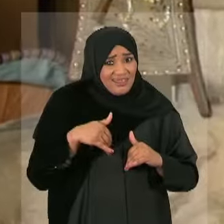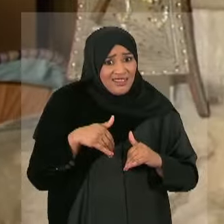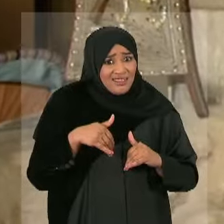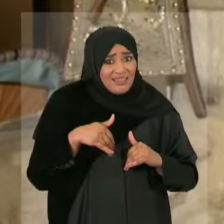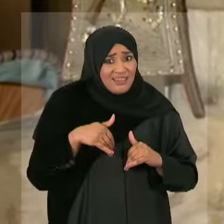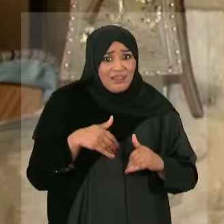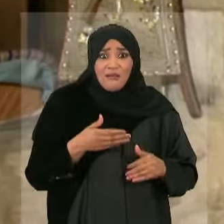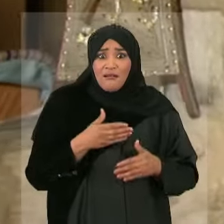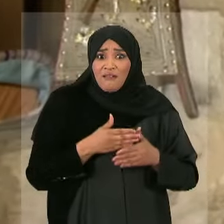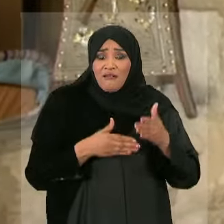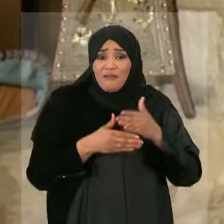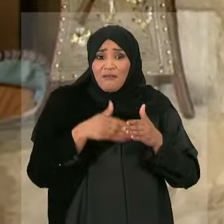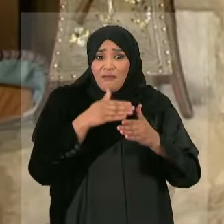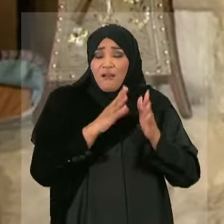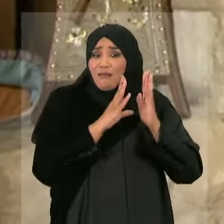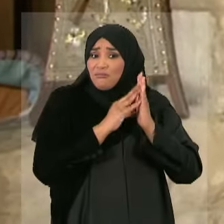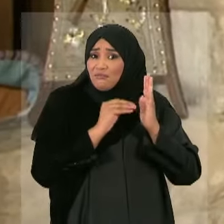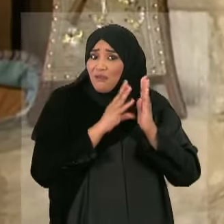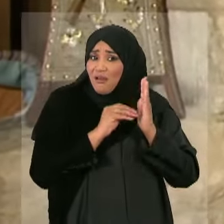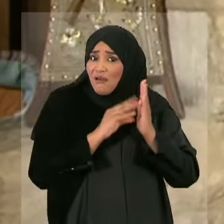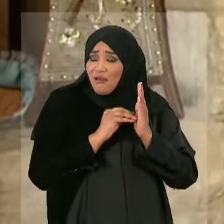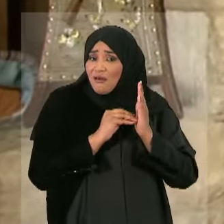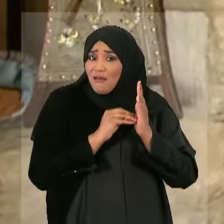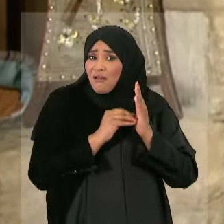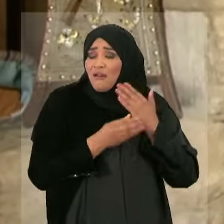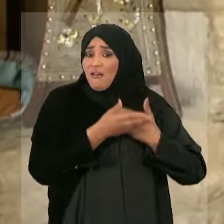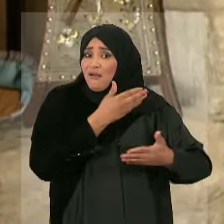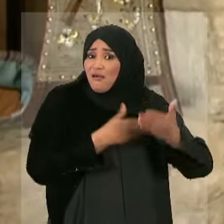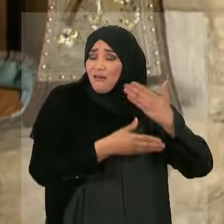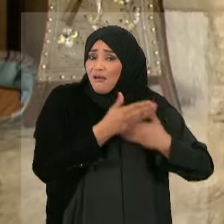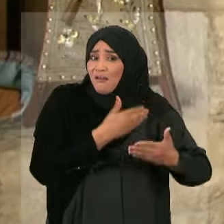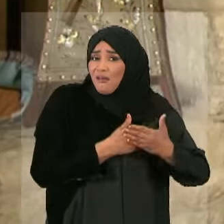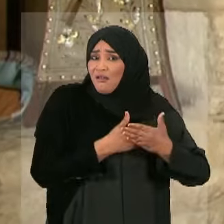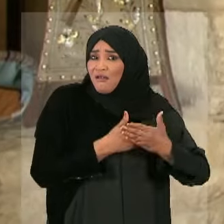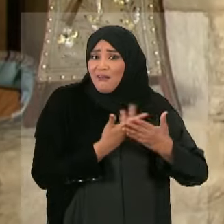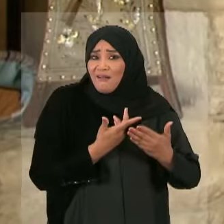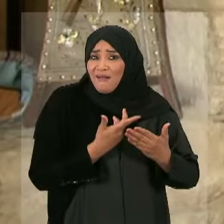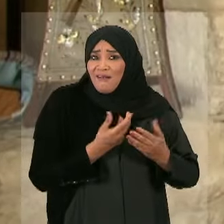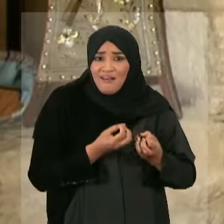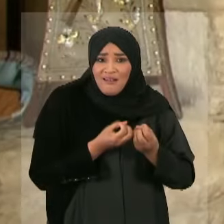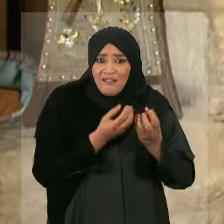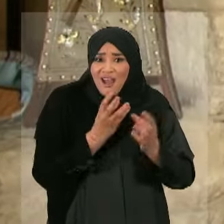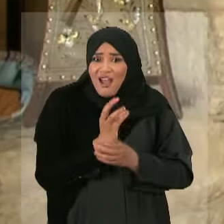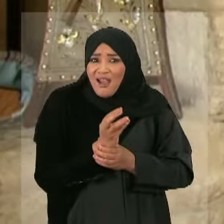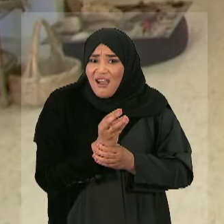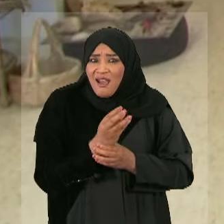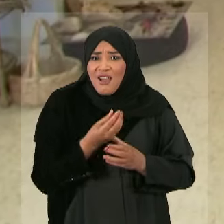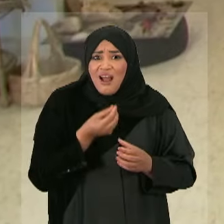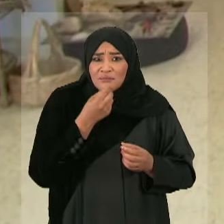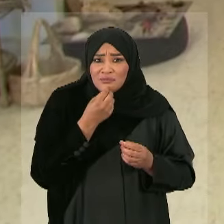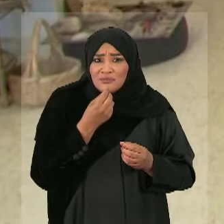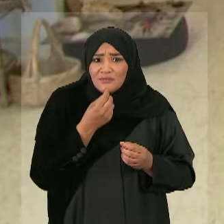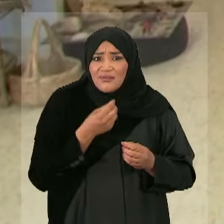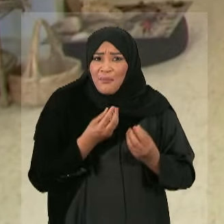يبني حضارة لدرجة تطلع معاه حبة الفلافل. حبة الفلافل مش إشي بسيط إن أنا نقدر نمرقها